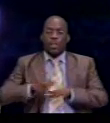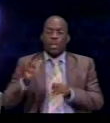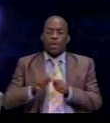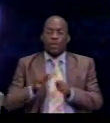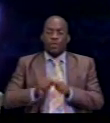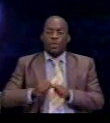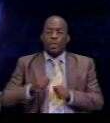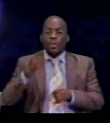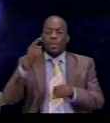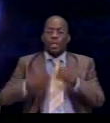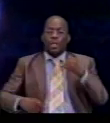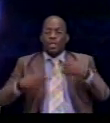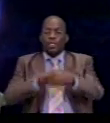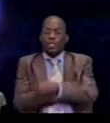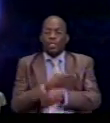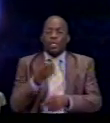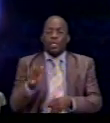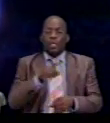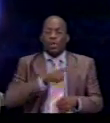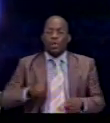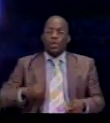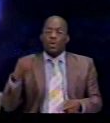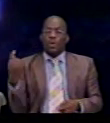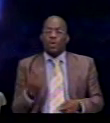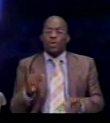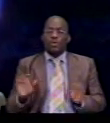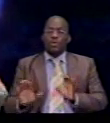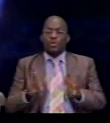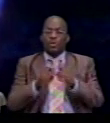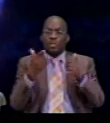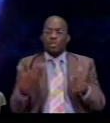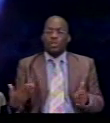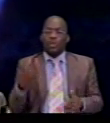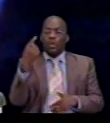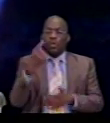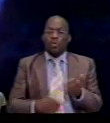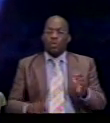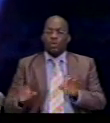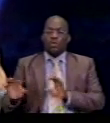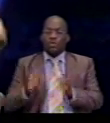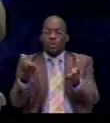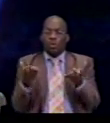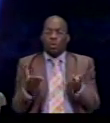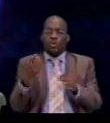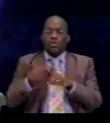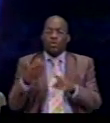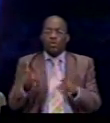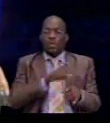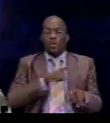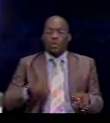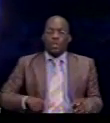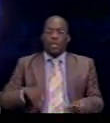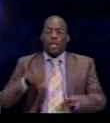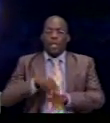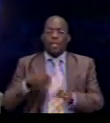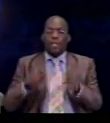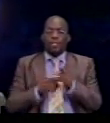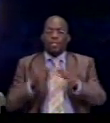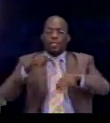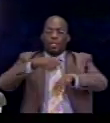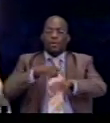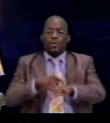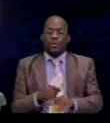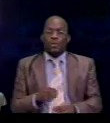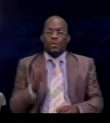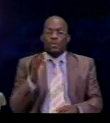things. Qu'est-ce que tu veux que le Seigneur te fasse? What are you expecting from the Lord? Ce dernier jour. At this last élève la voix, dis-le-lui. Lift up your